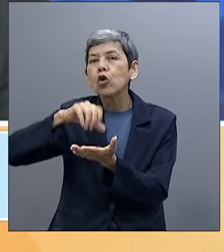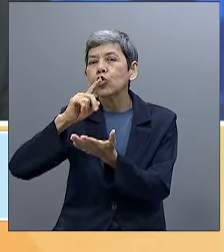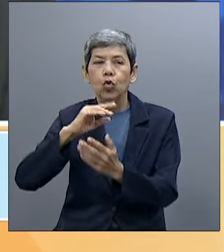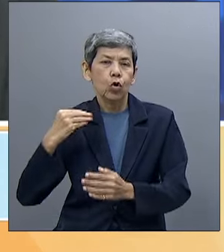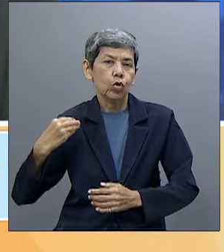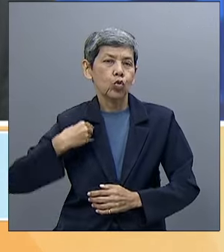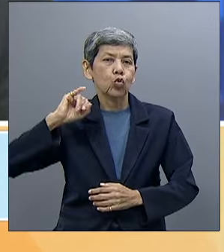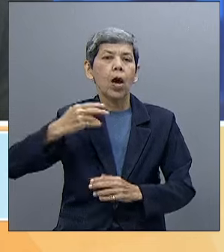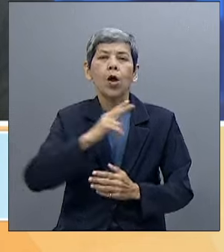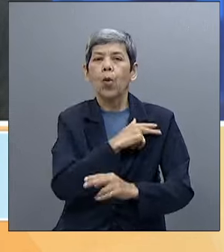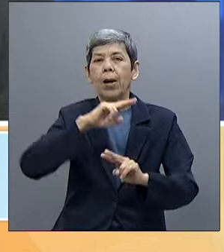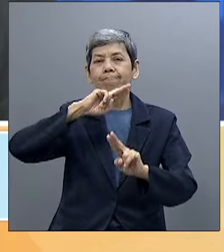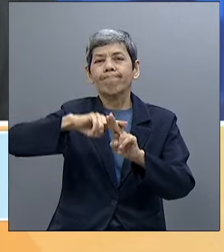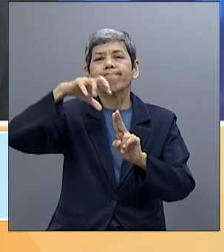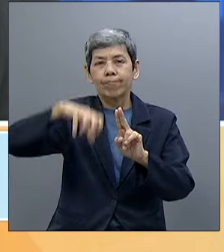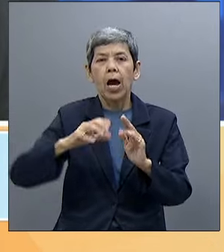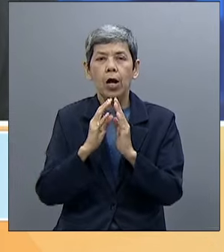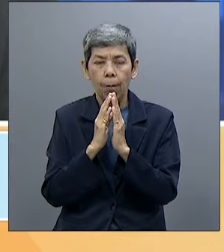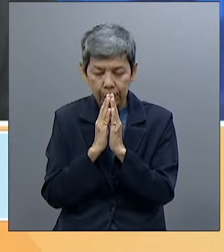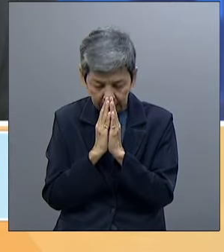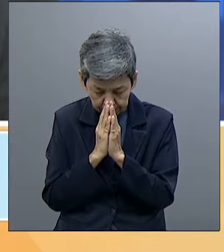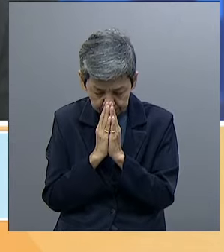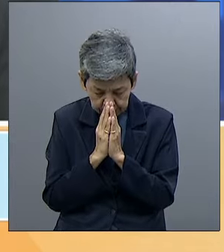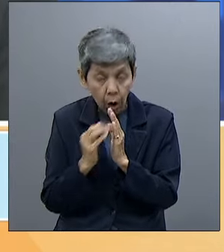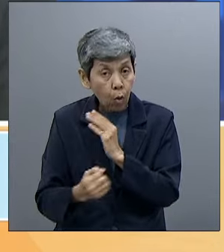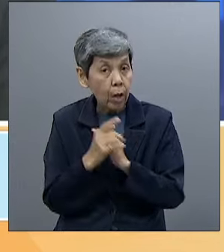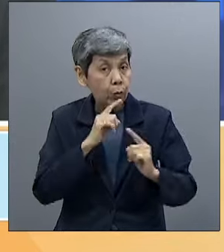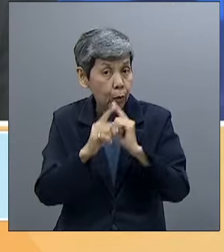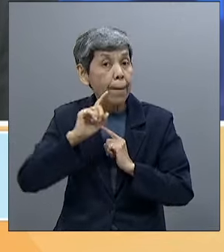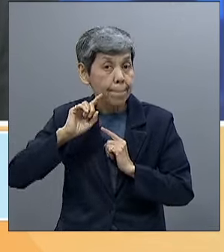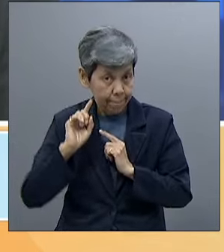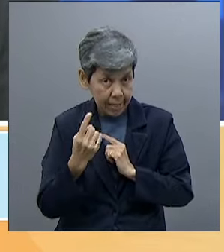จุฬาลงกรณ์สภากาชาตไทยขอบคุณมากเลยครับอาจารย์หมอครับไวมีโอกาสหน้าติดต่อไปใหม่นะครับ